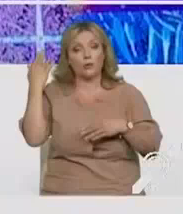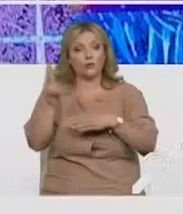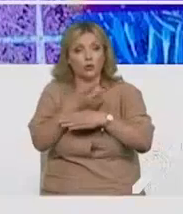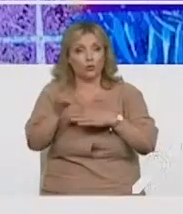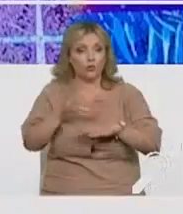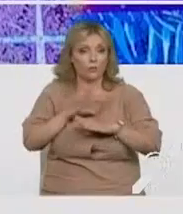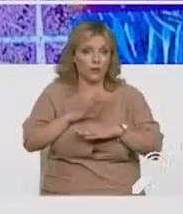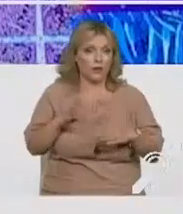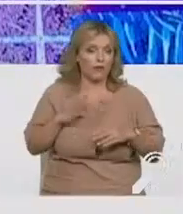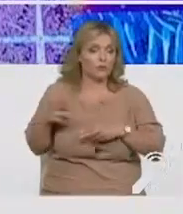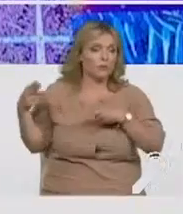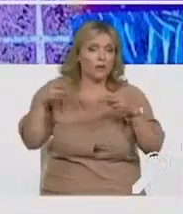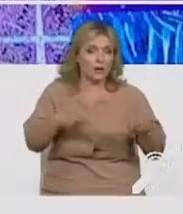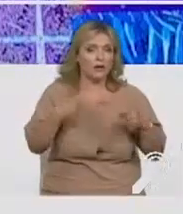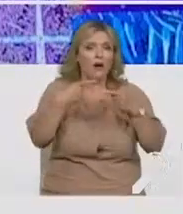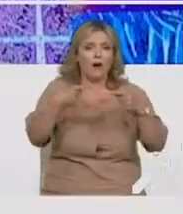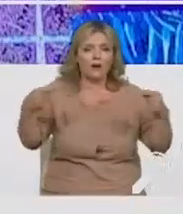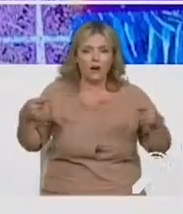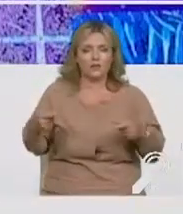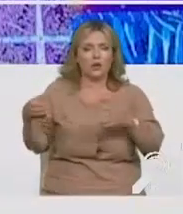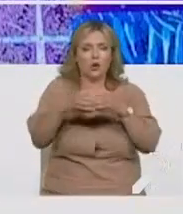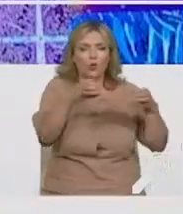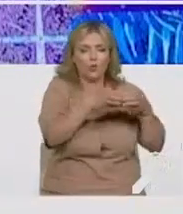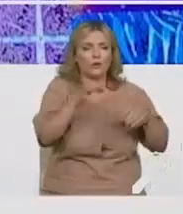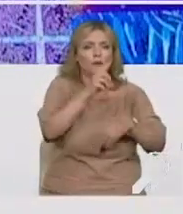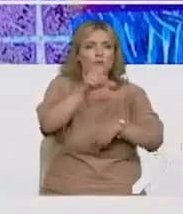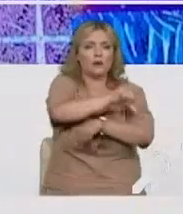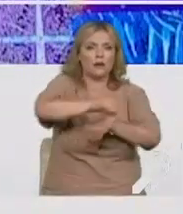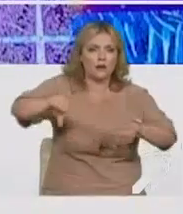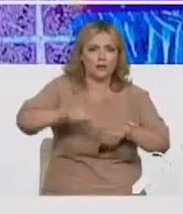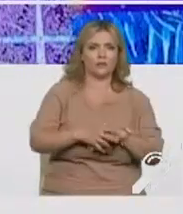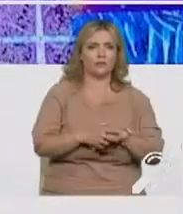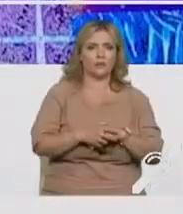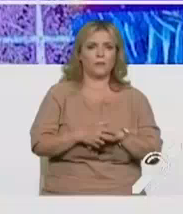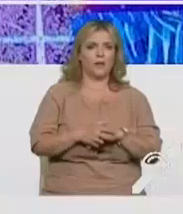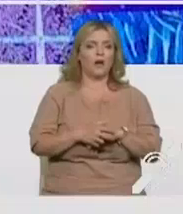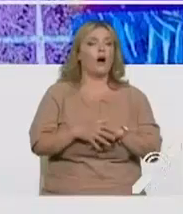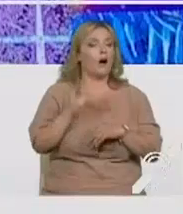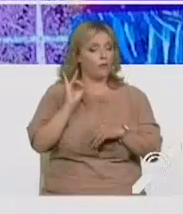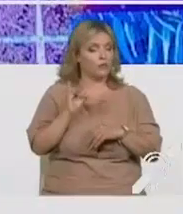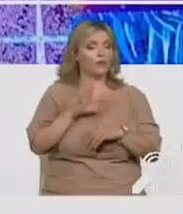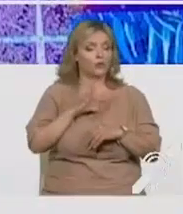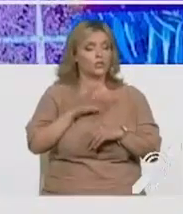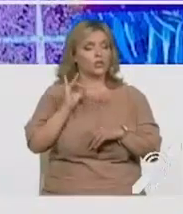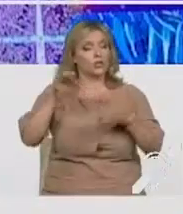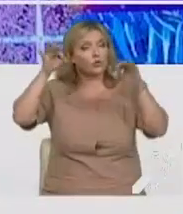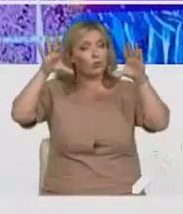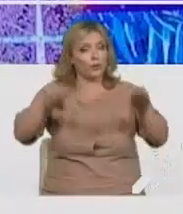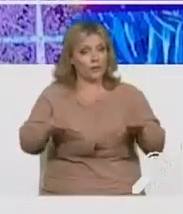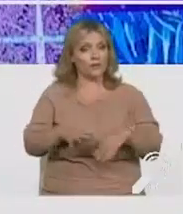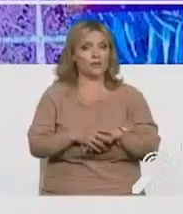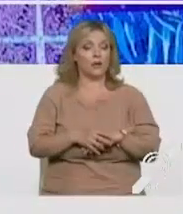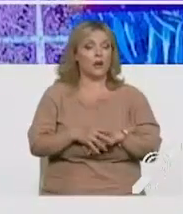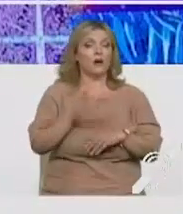muzicii internaționale, precum Jay-Z, Tujamo sau Steve Aoki. Au fost însă și surprize mai puțin plăcute